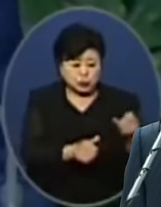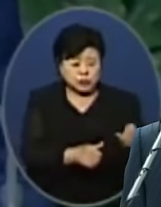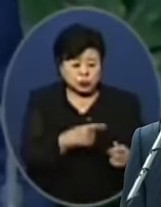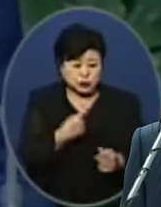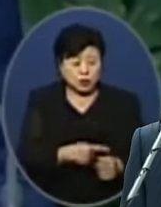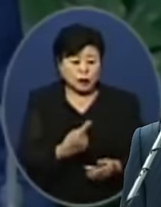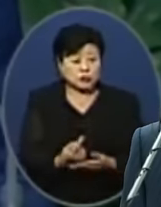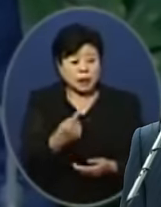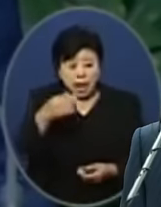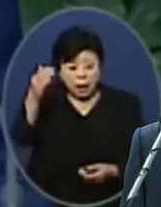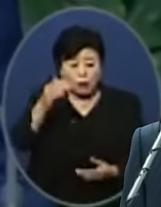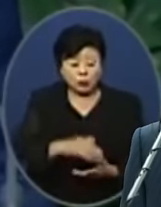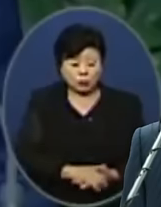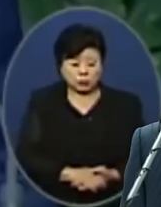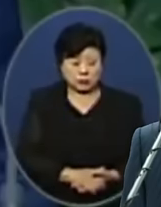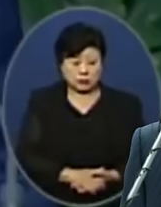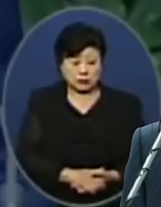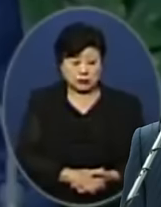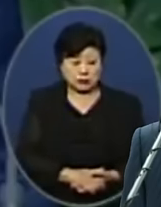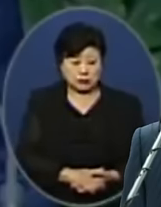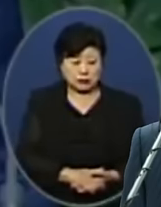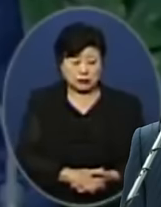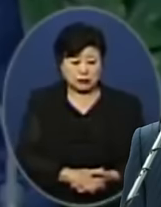부인조차 욕하고 떠나가 버리고